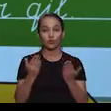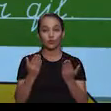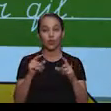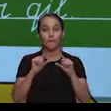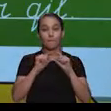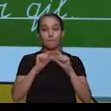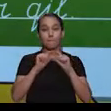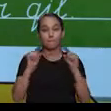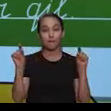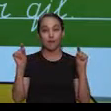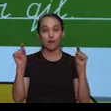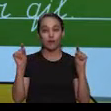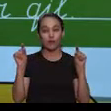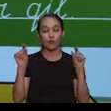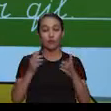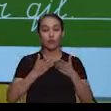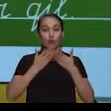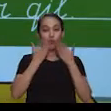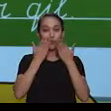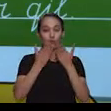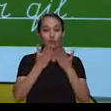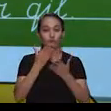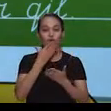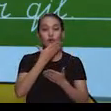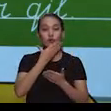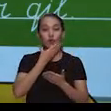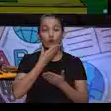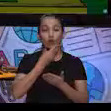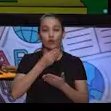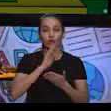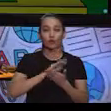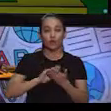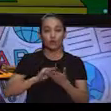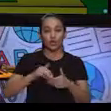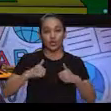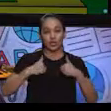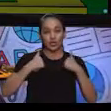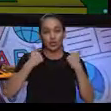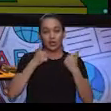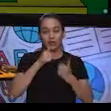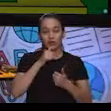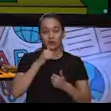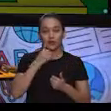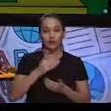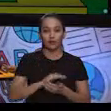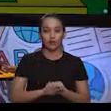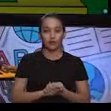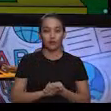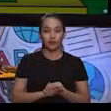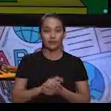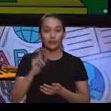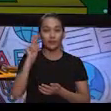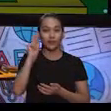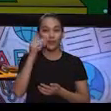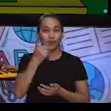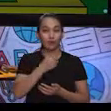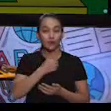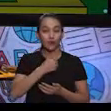maqolni o'qing va husnixat bilan yozing. Ilm istasang, takror